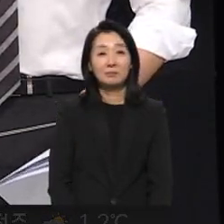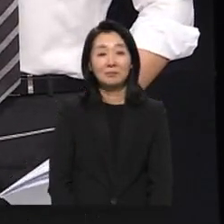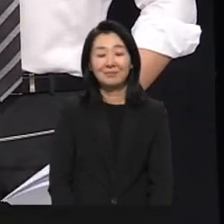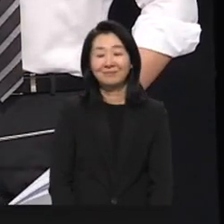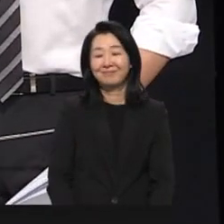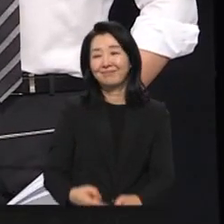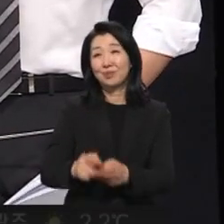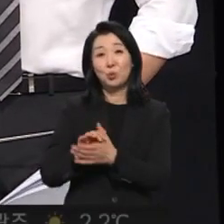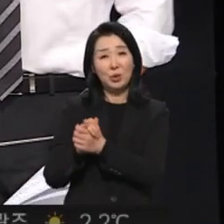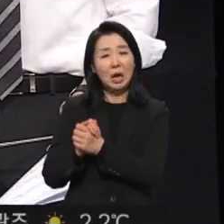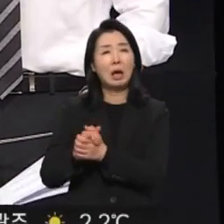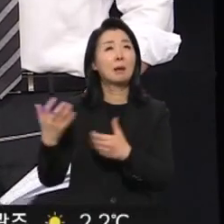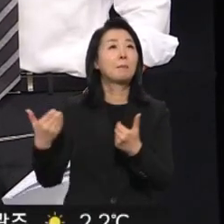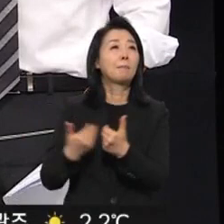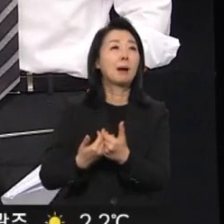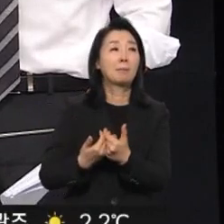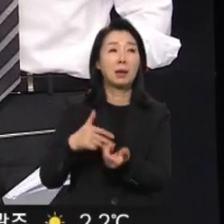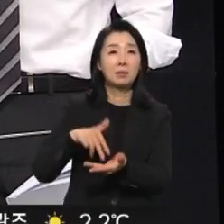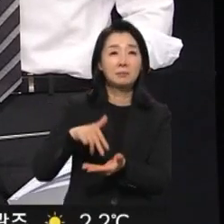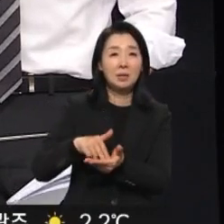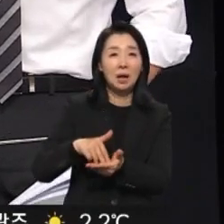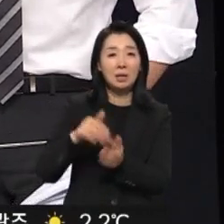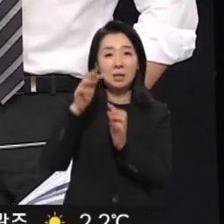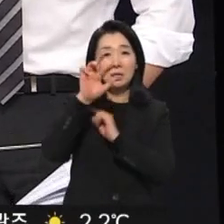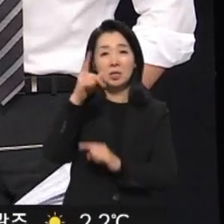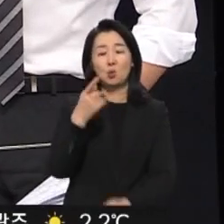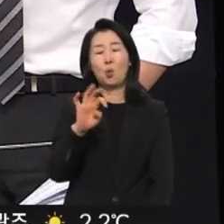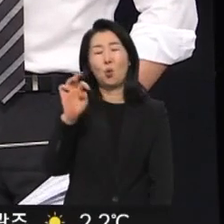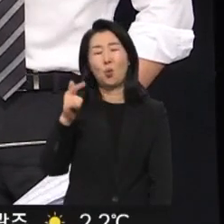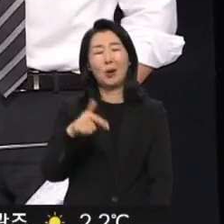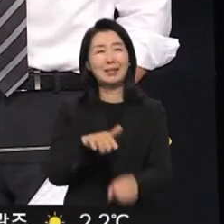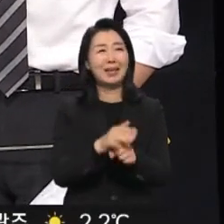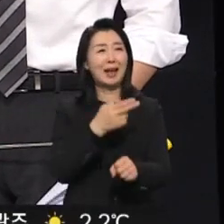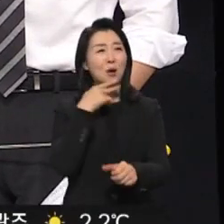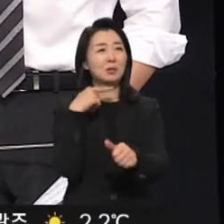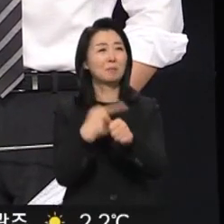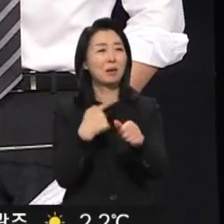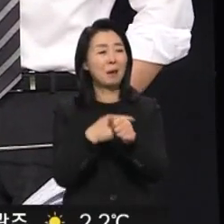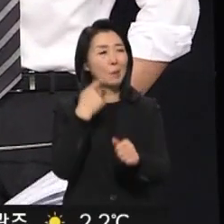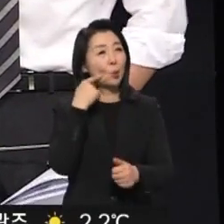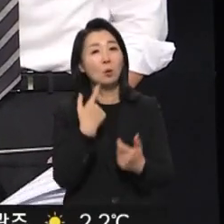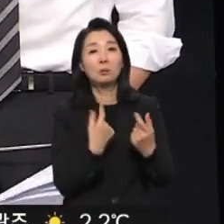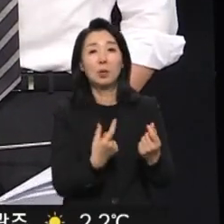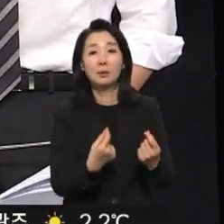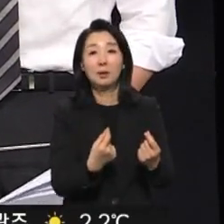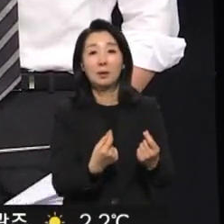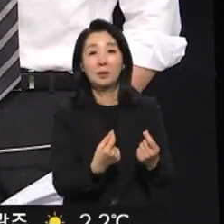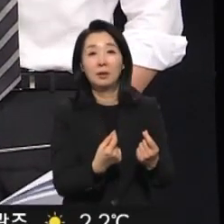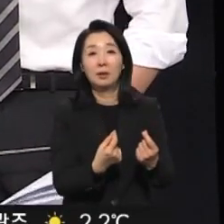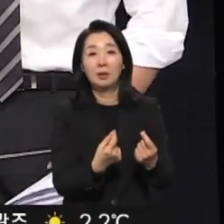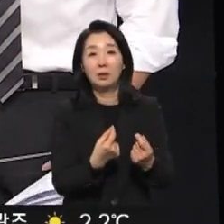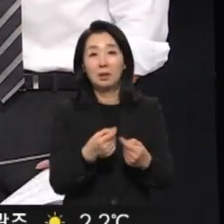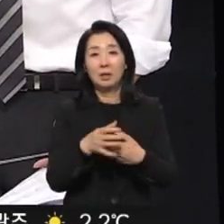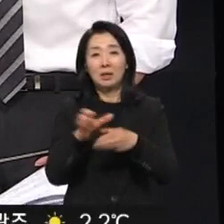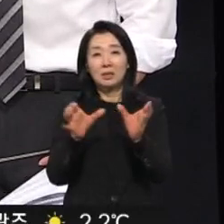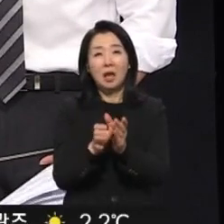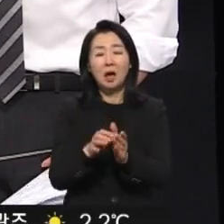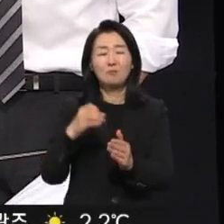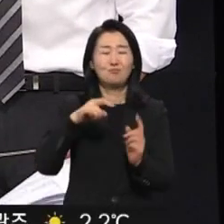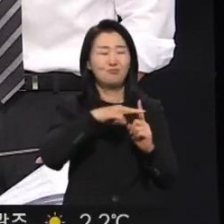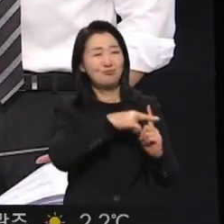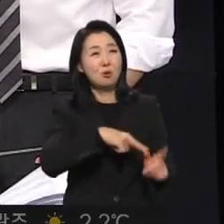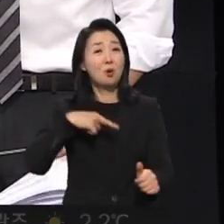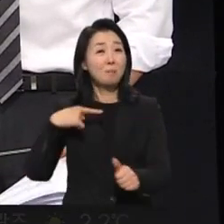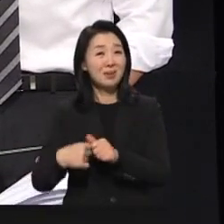친윤계는 당연히 반발하고 있습니다. 이용호 의원은 애정 없는 비판은 독설에 지나지 않는다고 봤는데요. 당을 무작정